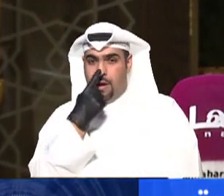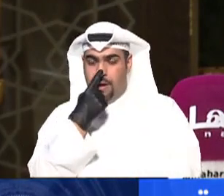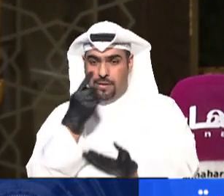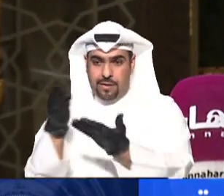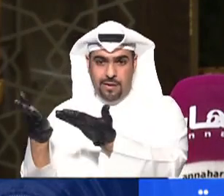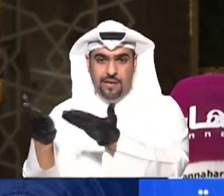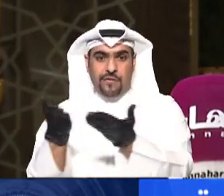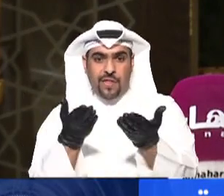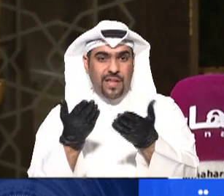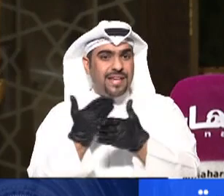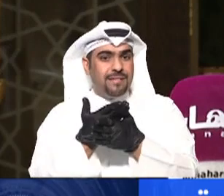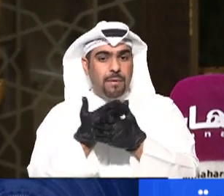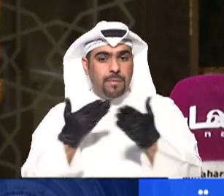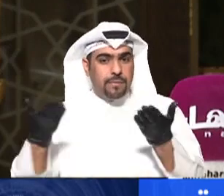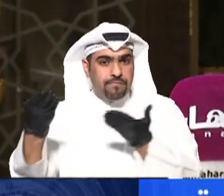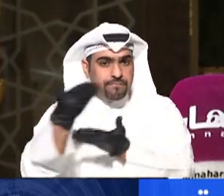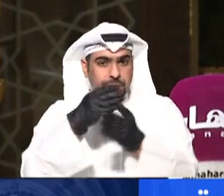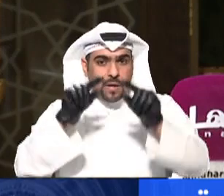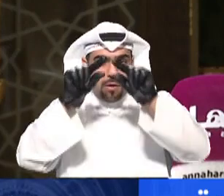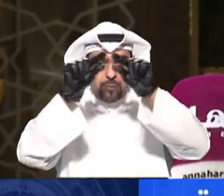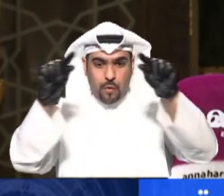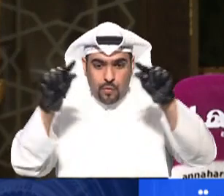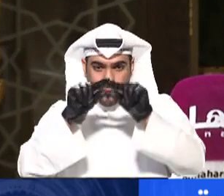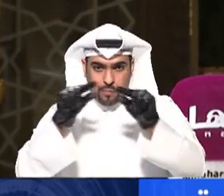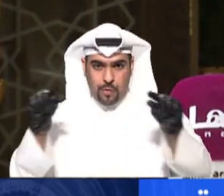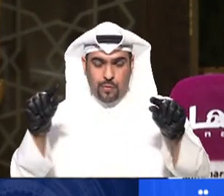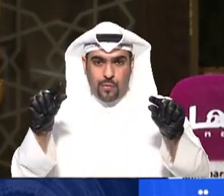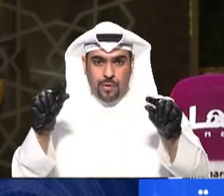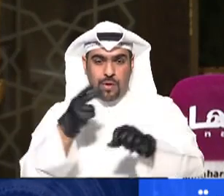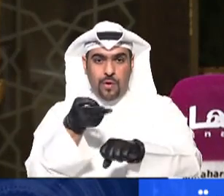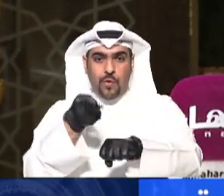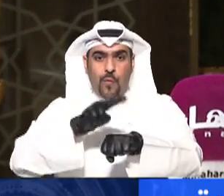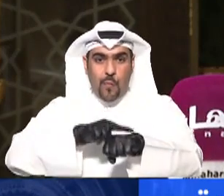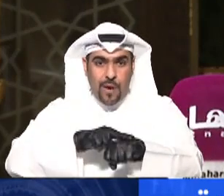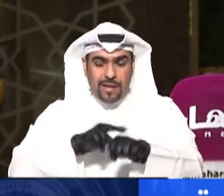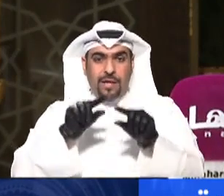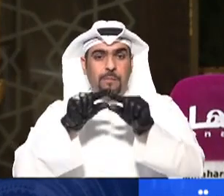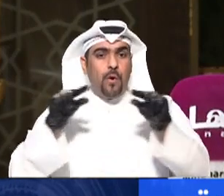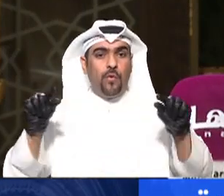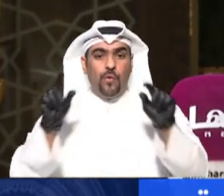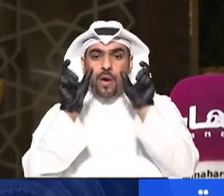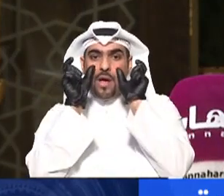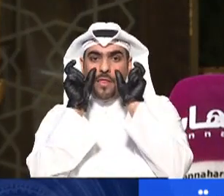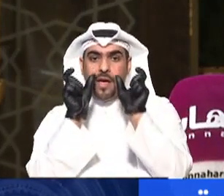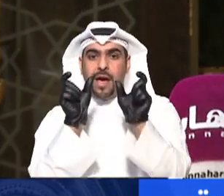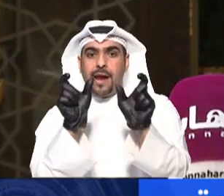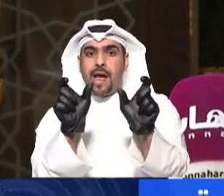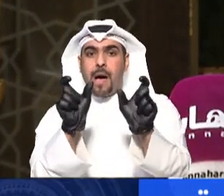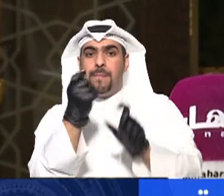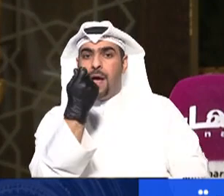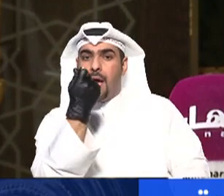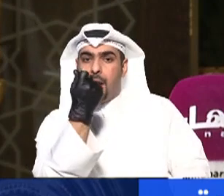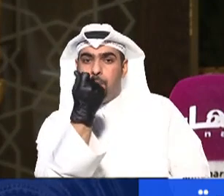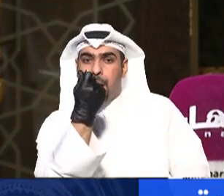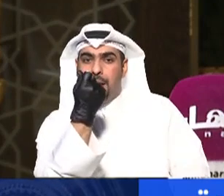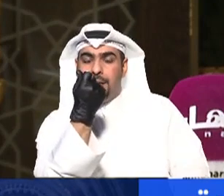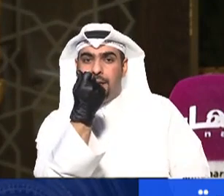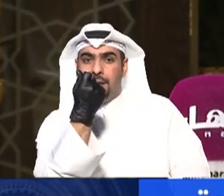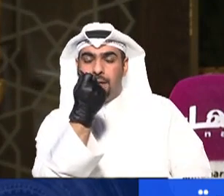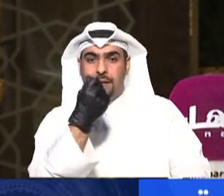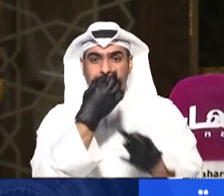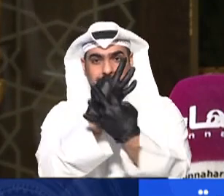للتباحث والتشاور في العديد من الأمور، منها كيفية إبقاء الرقابة وخاصة الرقابة المالية على